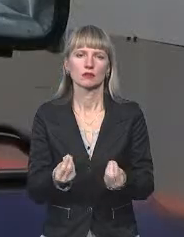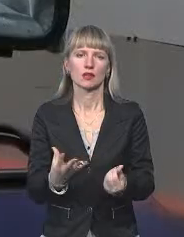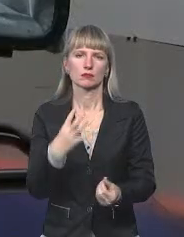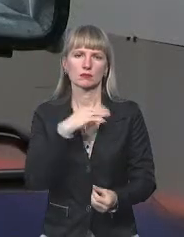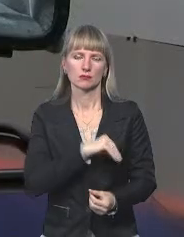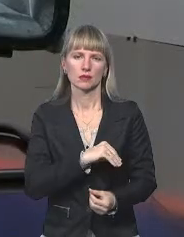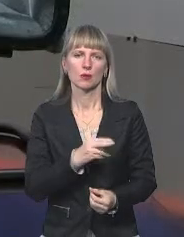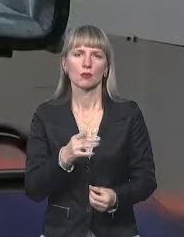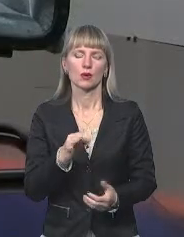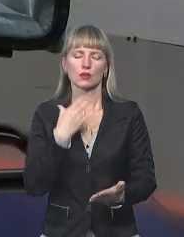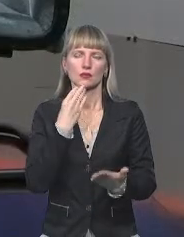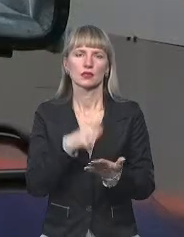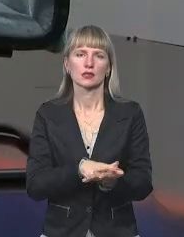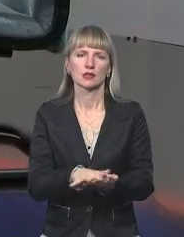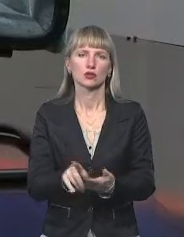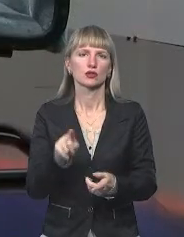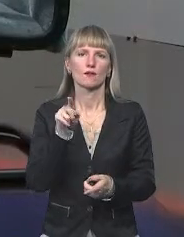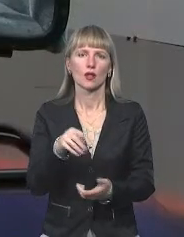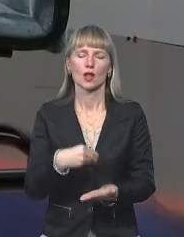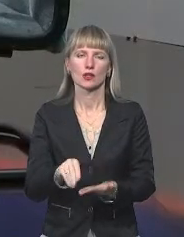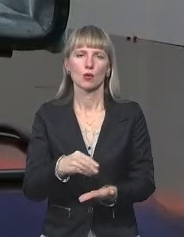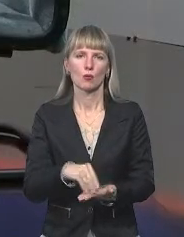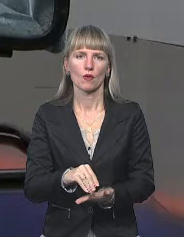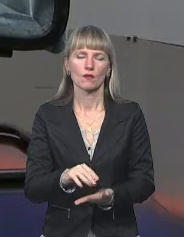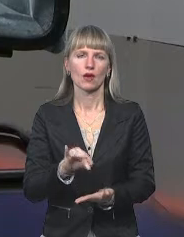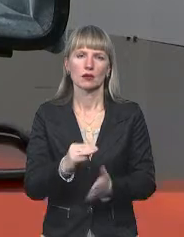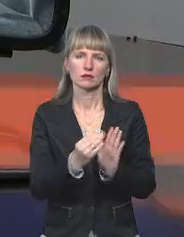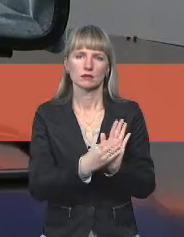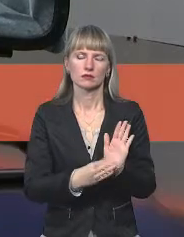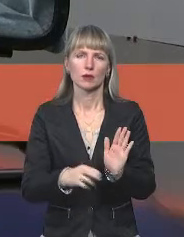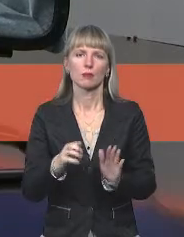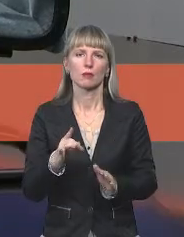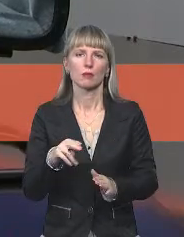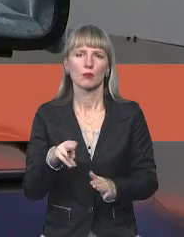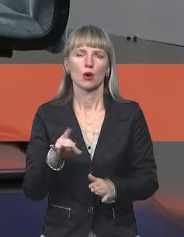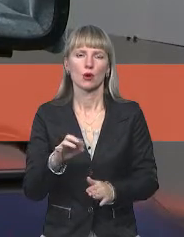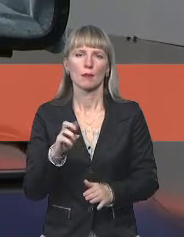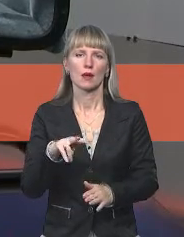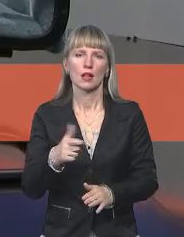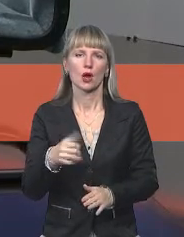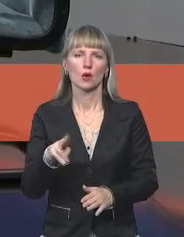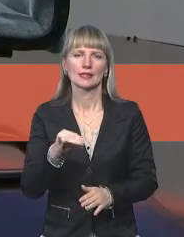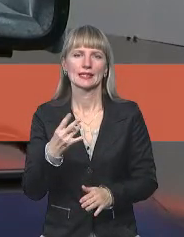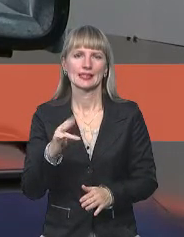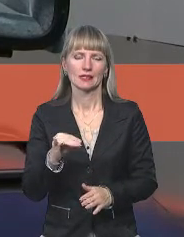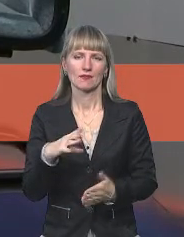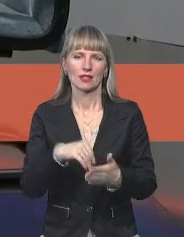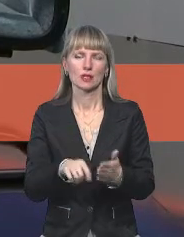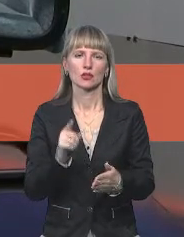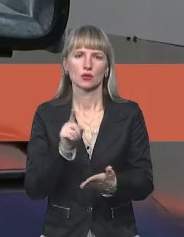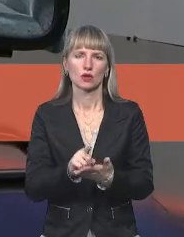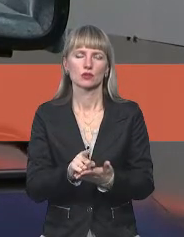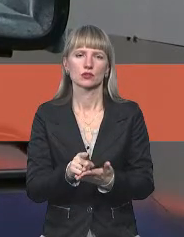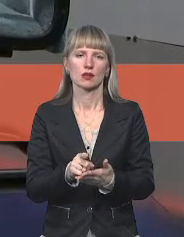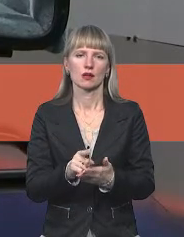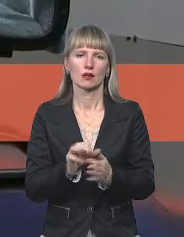надходження, про свої видатки, що вона закуповує, а звітування про благодійні внески має відбуватися щоквартально, якщо я не